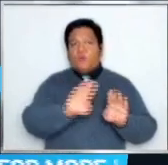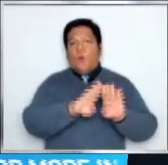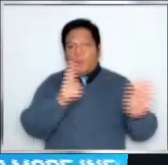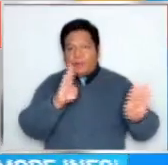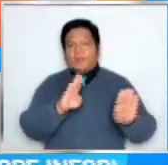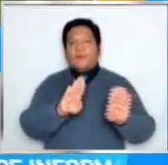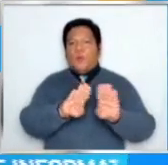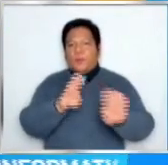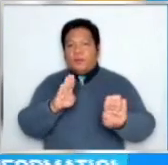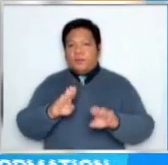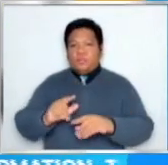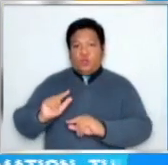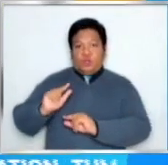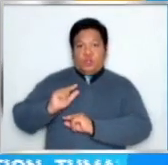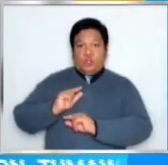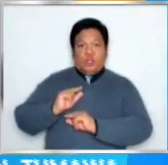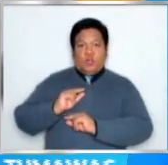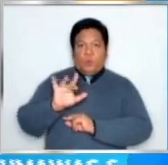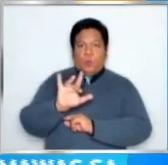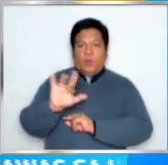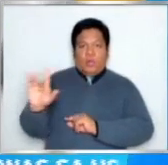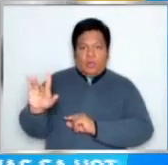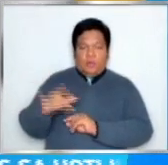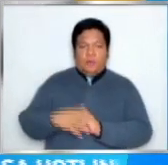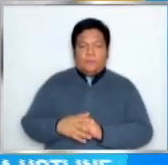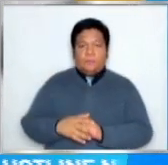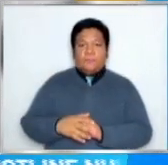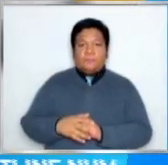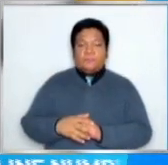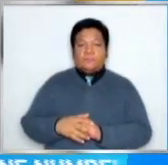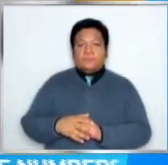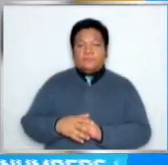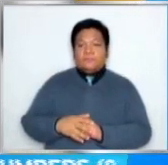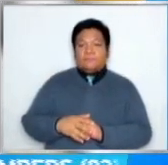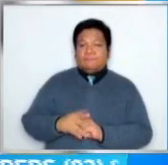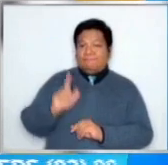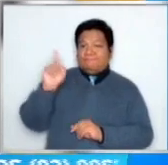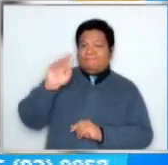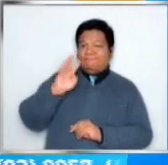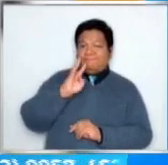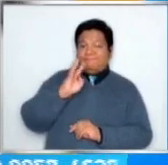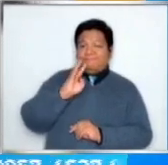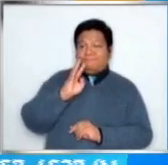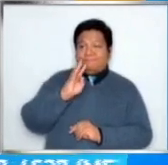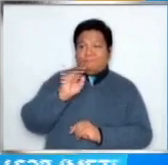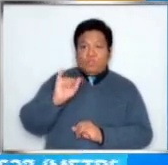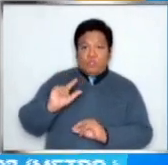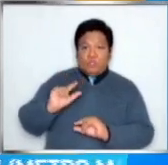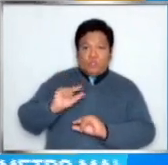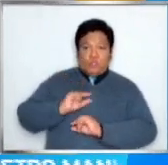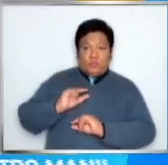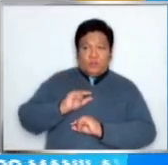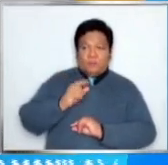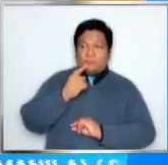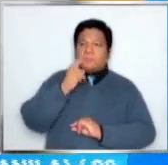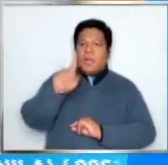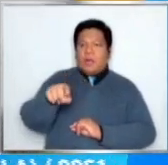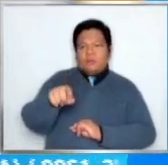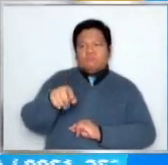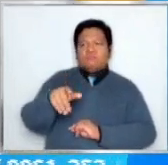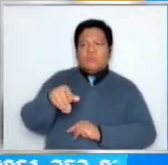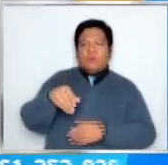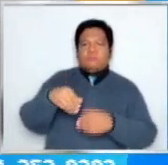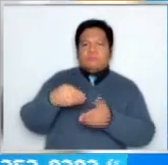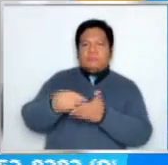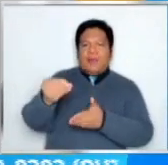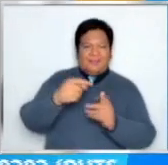kanyang pwesto. Tusan po itong security guard ng nasabing pawn shop na bumili ng pansit which is about 100 meters